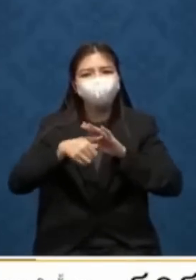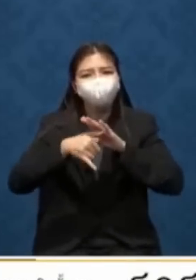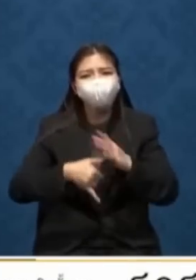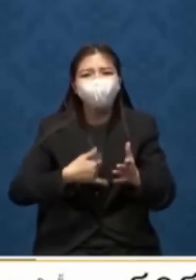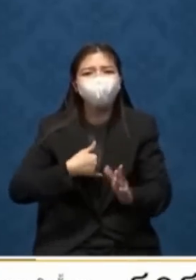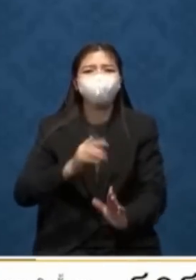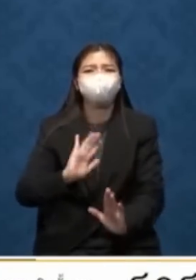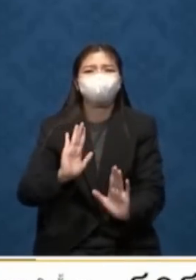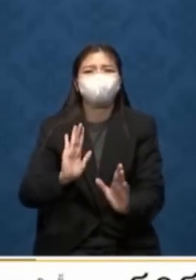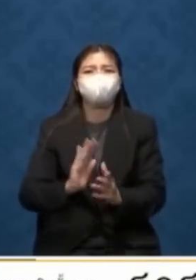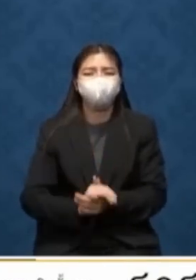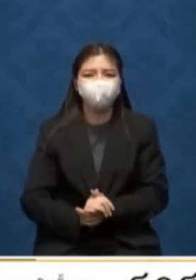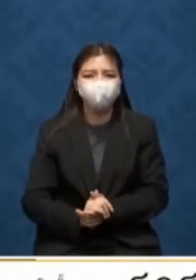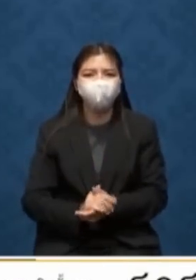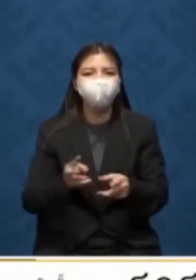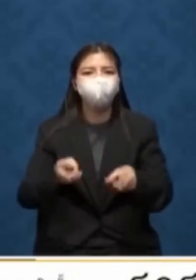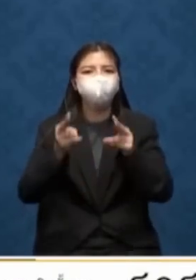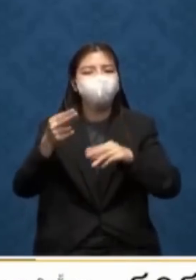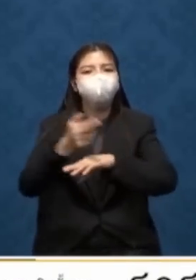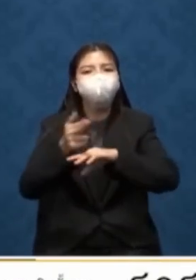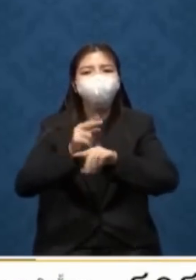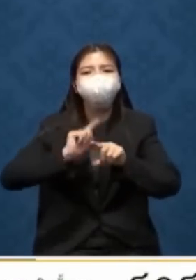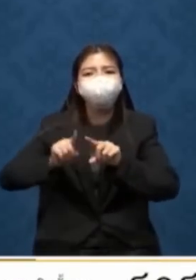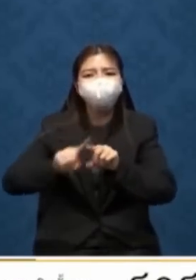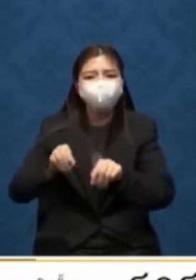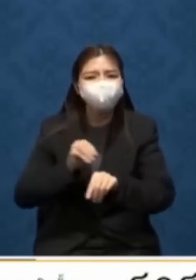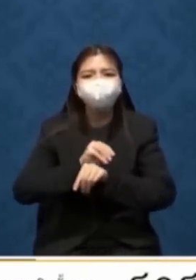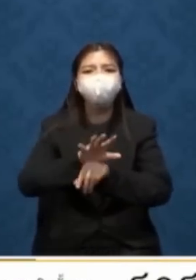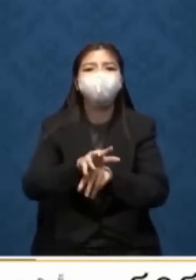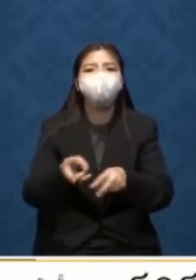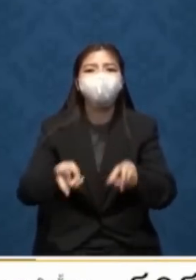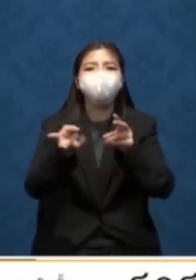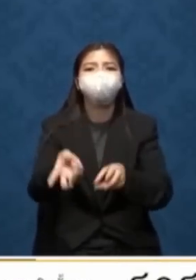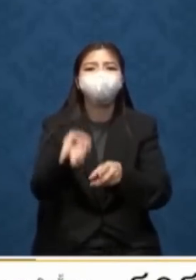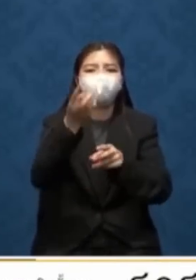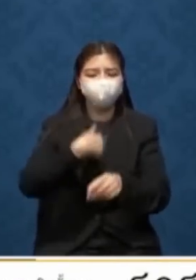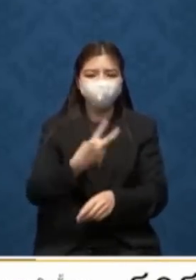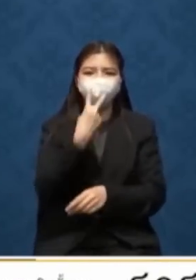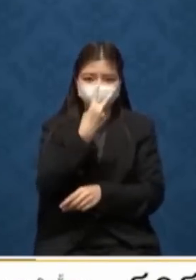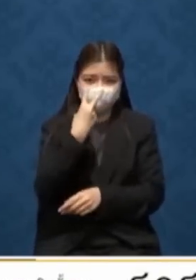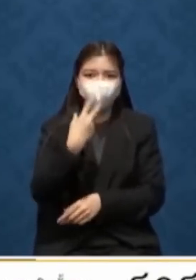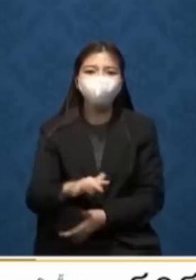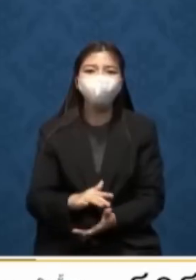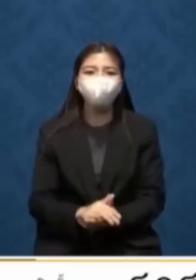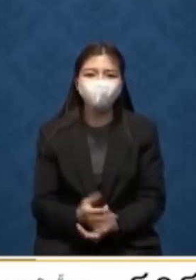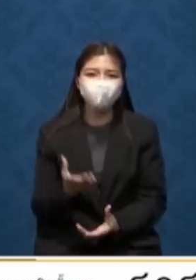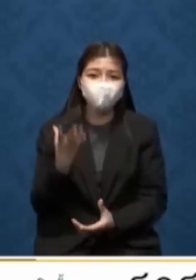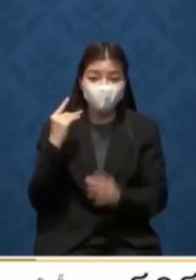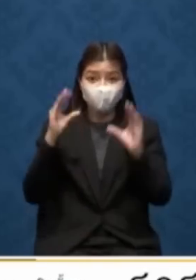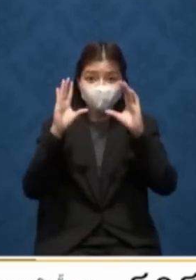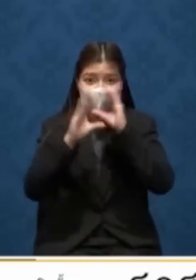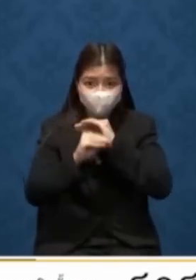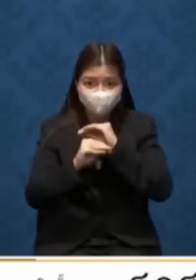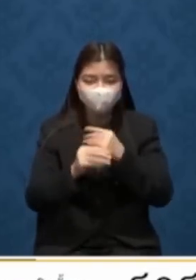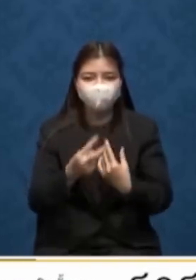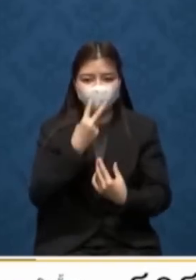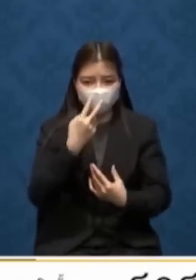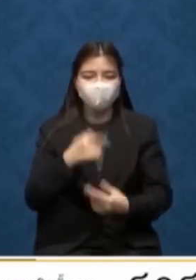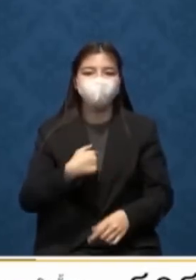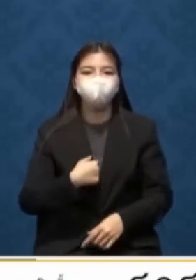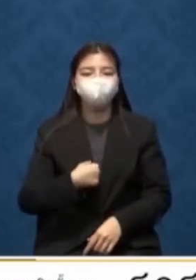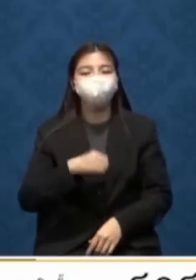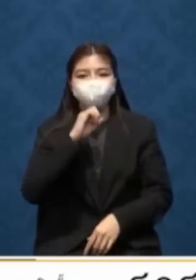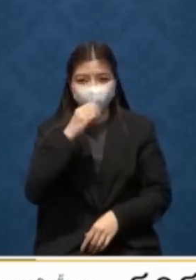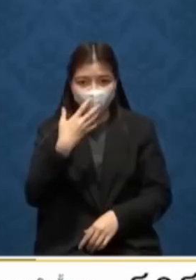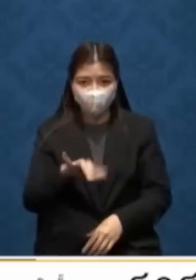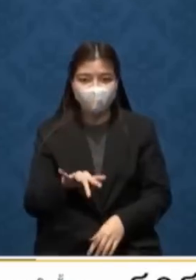ลาท่านพูดท่านก็ไปตัดคลิปออกมานะครับแล้วก็ปล่อยไปท่อนเดียวเมื่อคืนผมก็นั่งดูอยู่นะครับเพราะฉะนั้นแล้วตรงนี้ผมก็ยืนยันนะครับว่